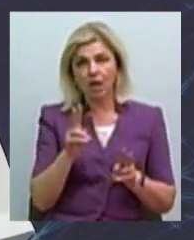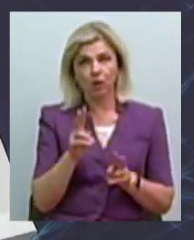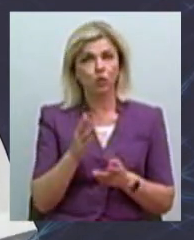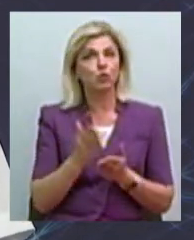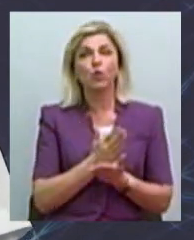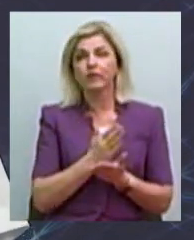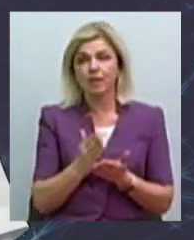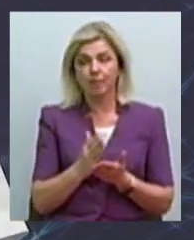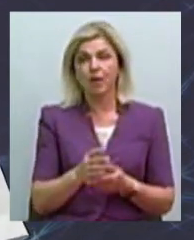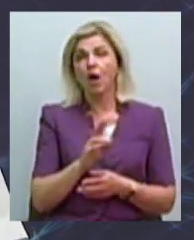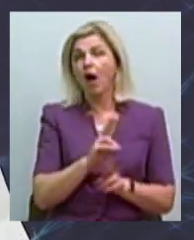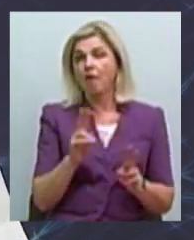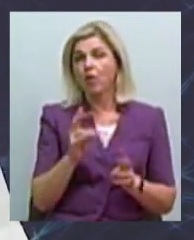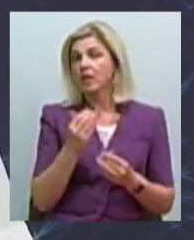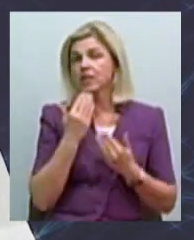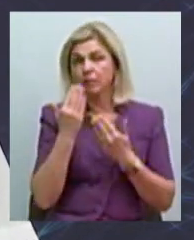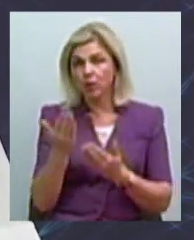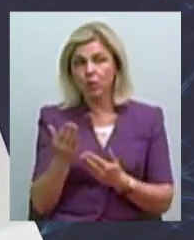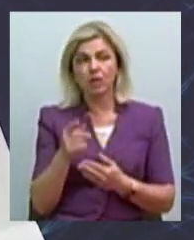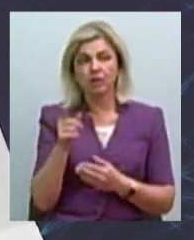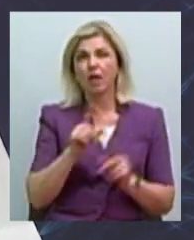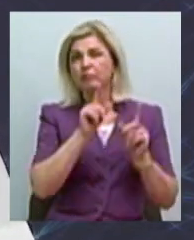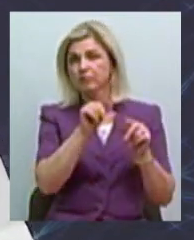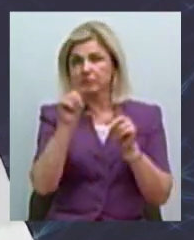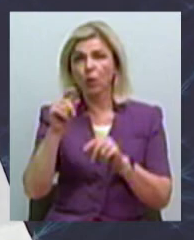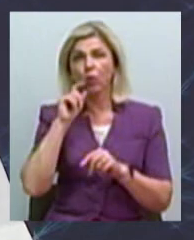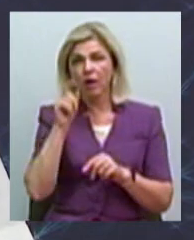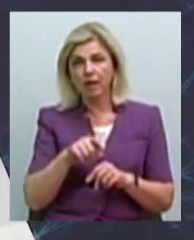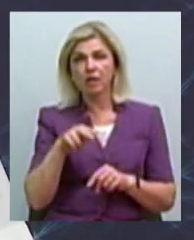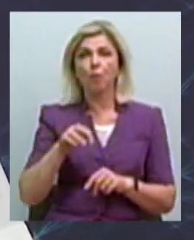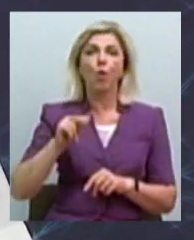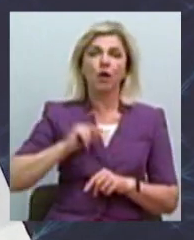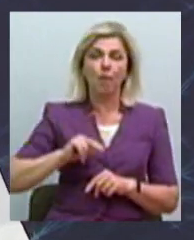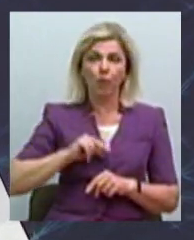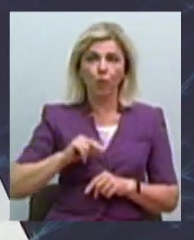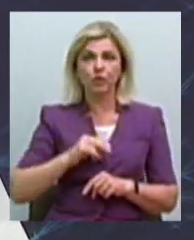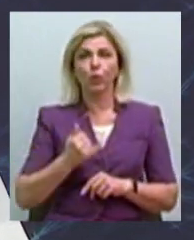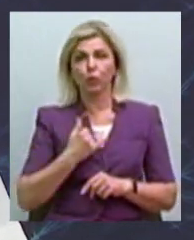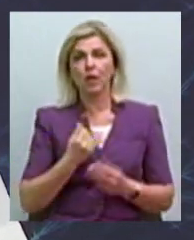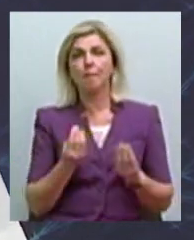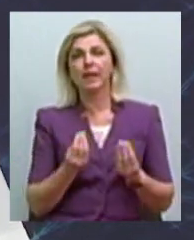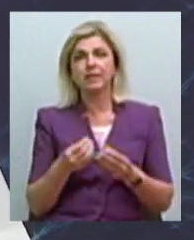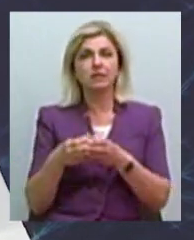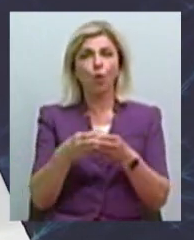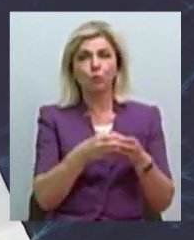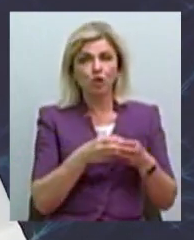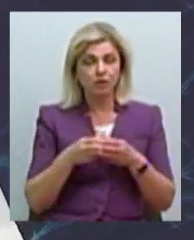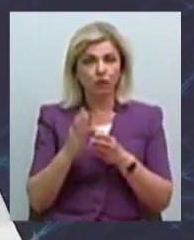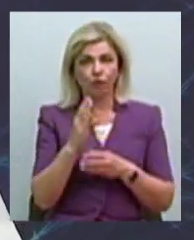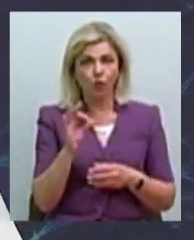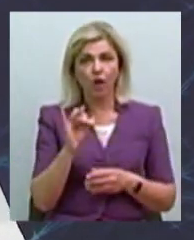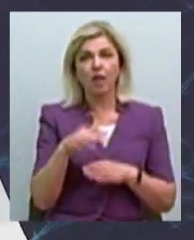То есть кого не спросишь, ты катаешься по Украине, да, по работе, у нас... Опять же, бизнес-сообщество, поэтому